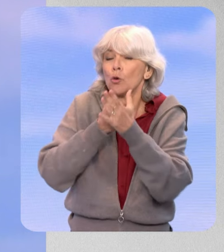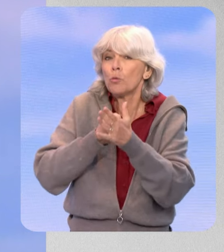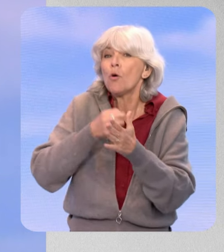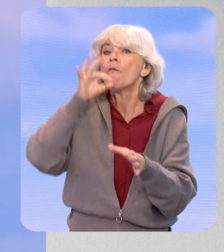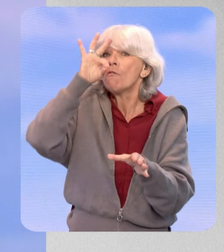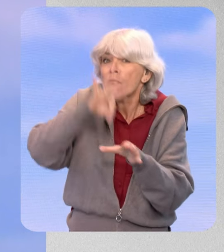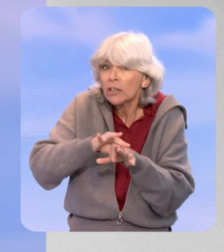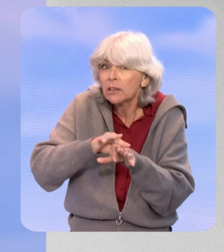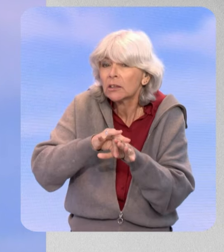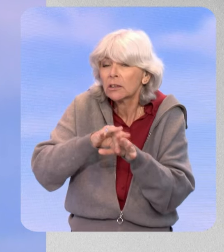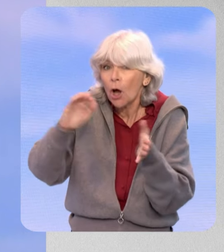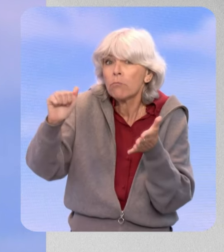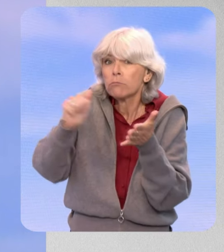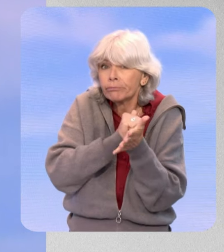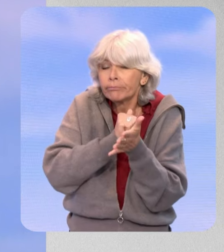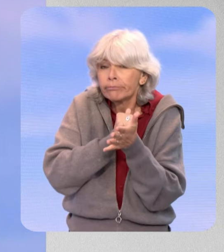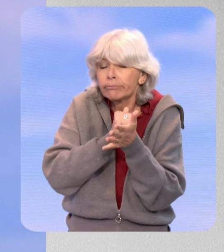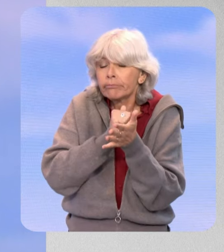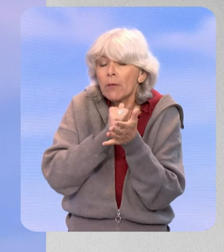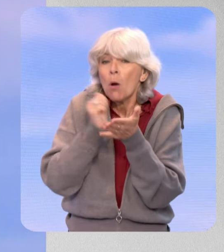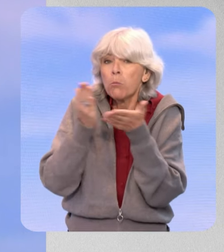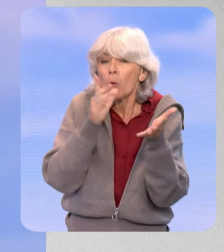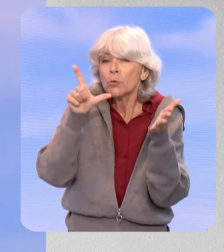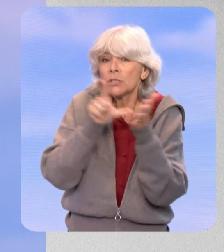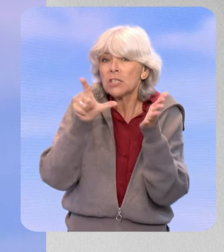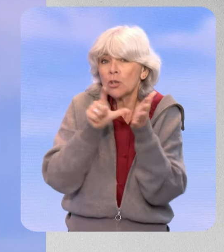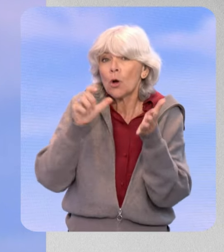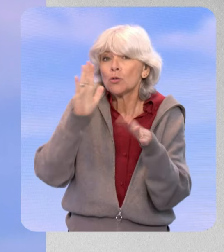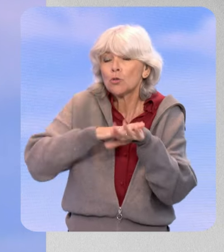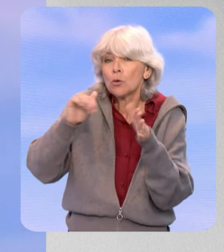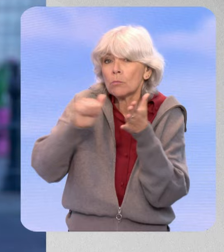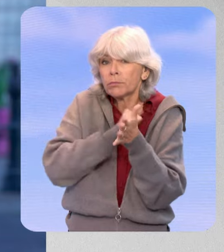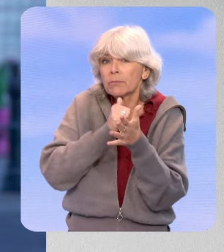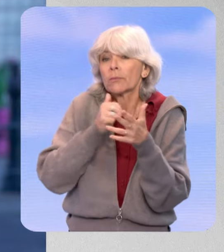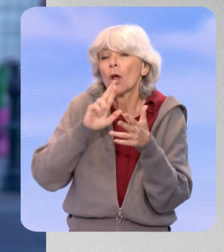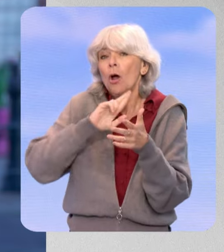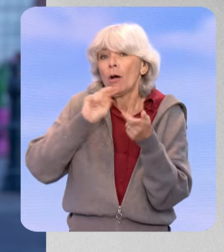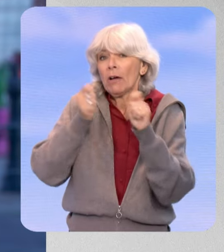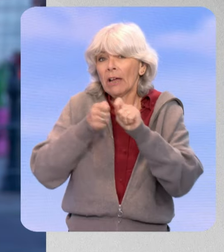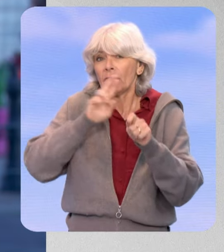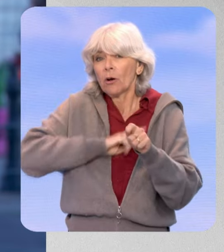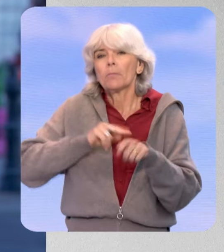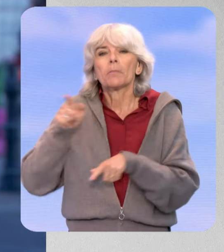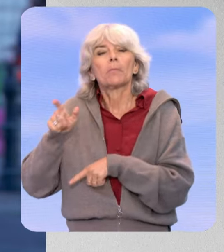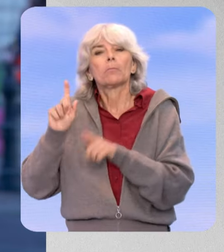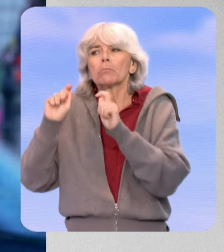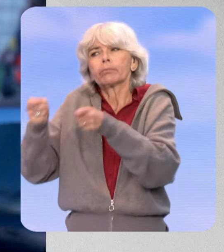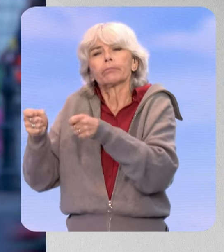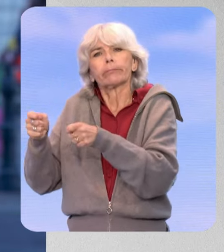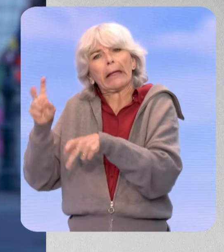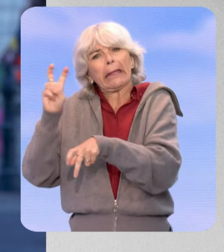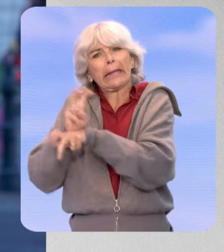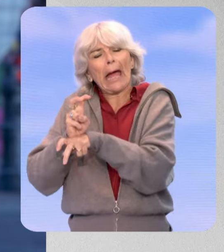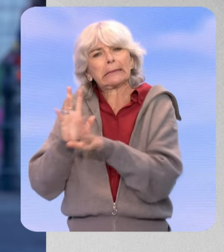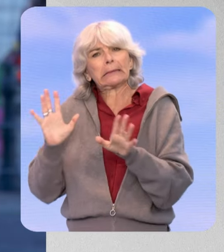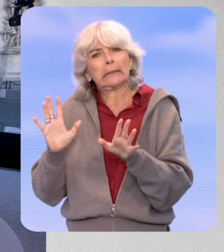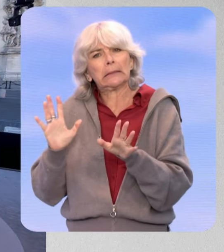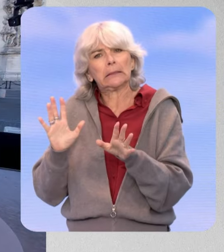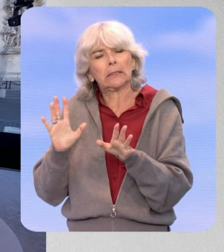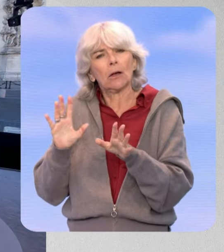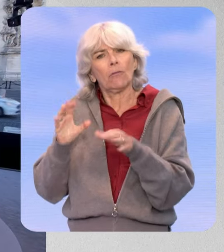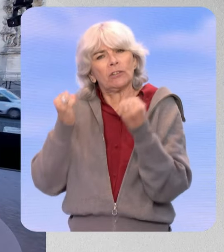vote cette proposition de loi que nous ferons. Mais la nomination de Michel Barnier plaide plutôt pour un maintien, voire une